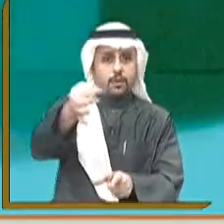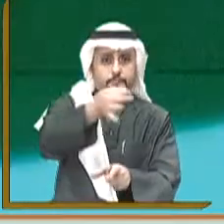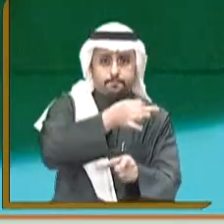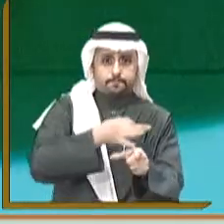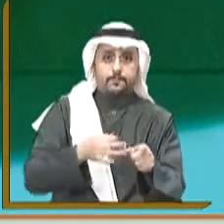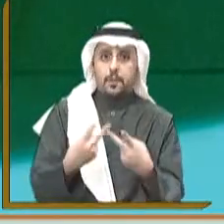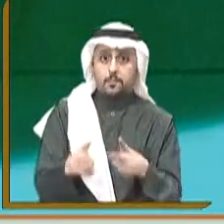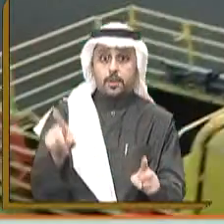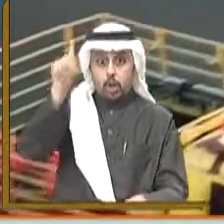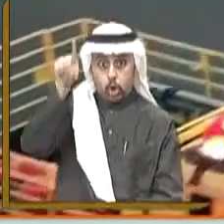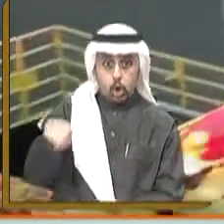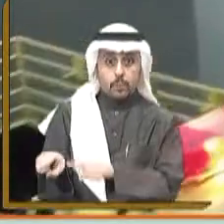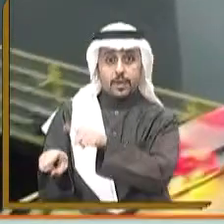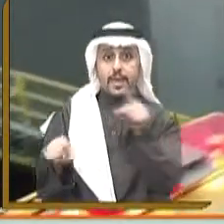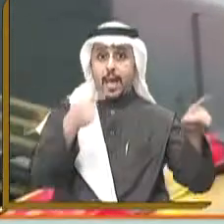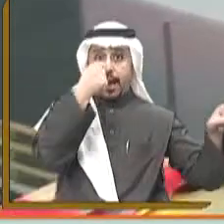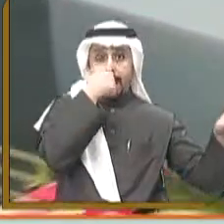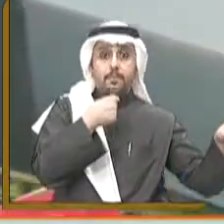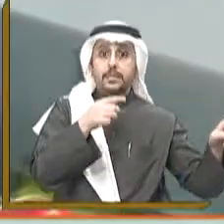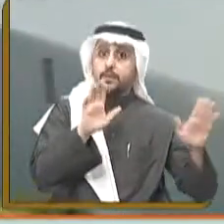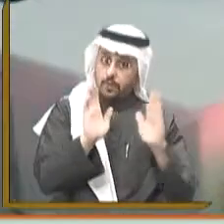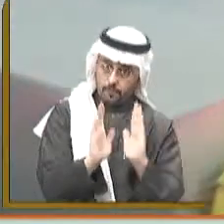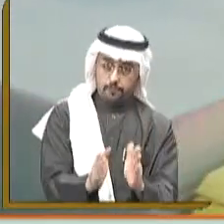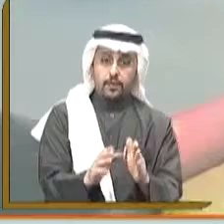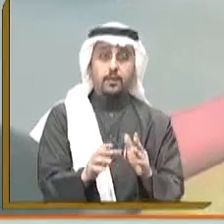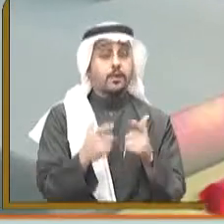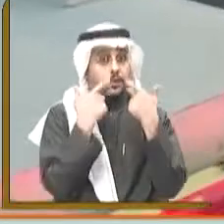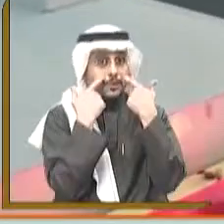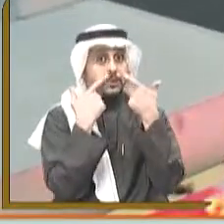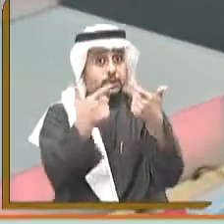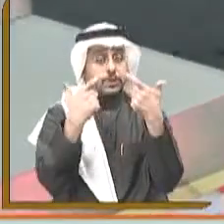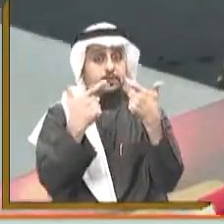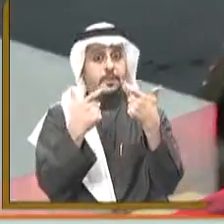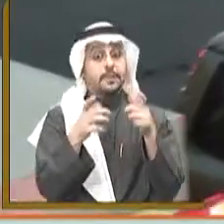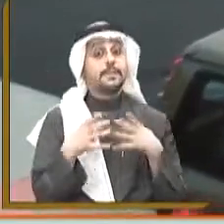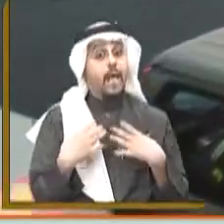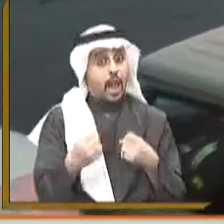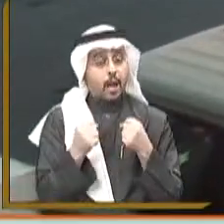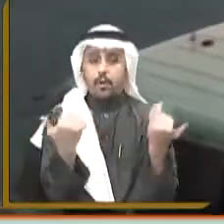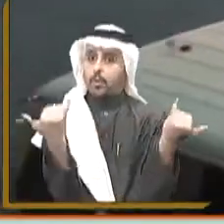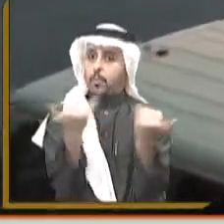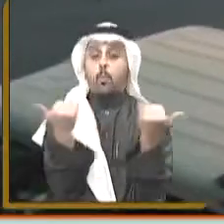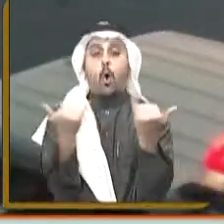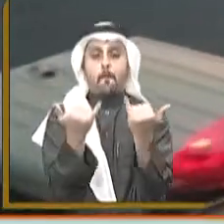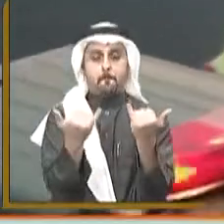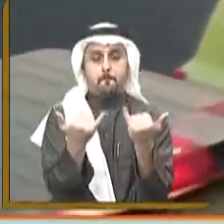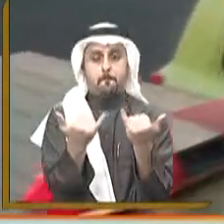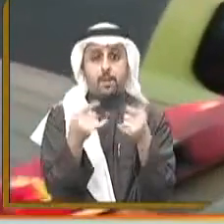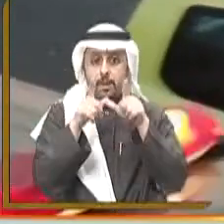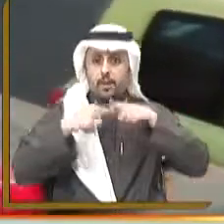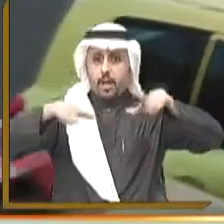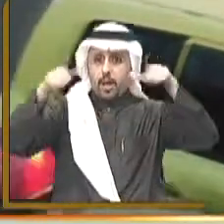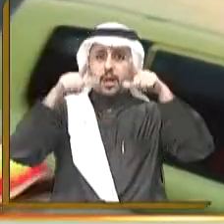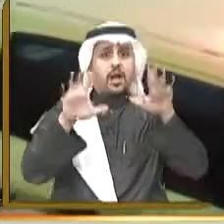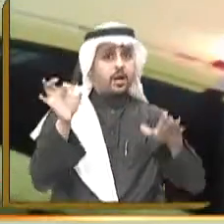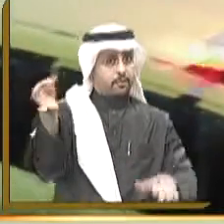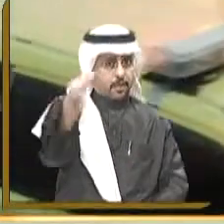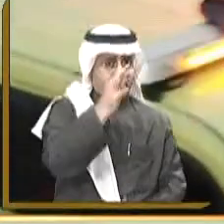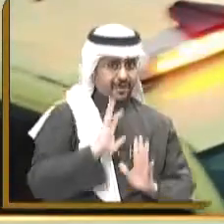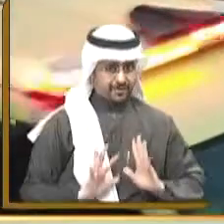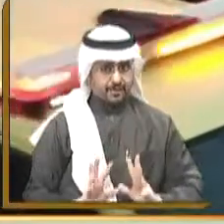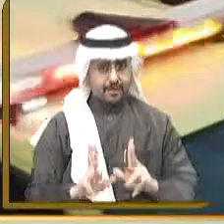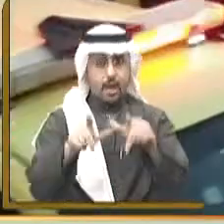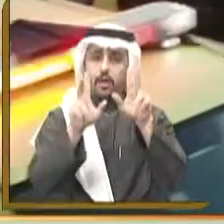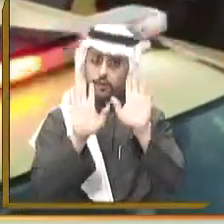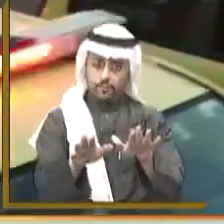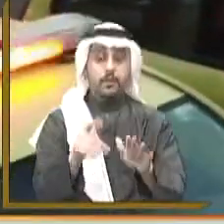ابتداء من اليوم وحتى يوم الخميس المقبل، مع أهمية الالتزام بالتعليمات في مثل هذه الحالات والمعلنة عبر وسائل الإعلام ومواقع